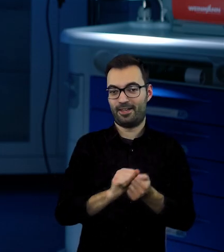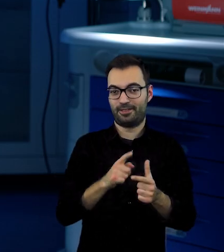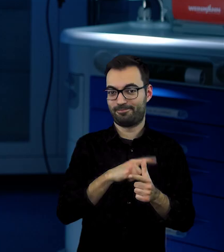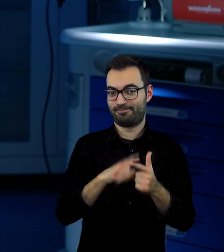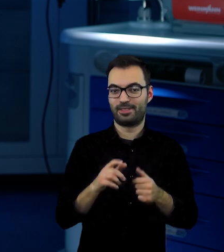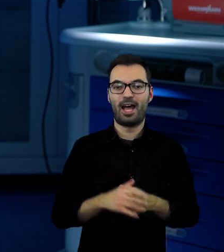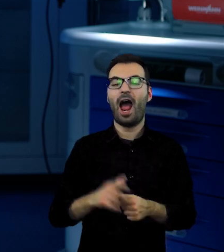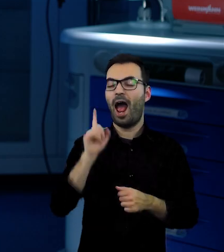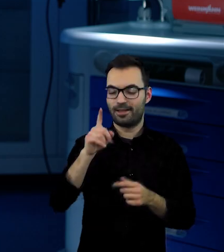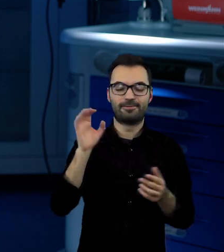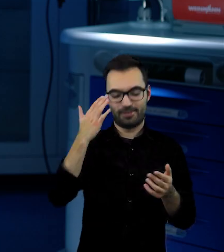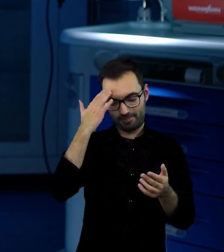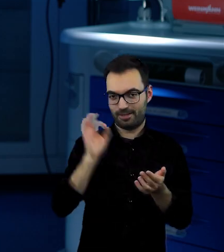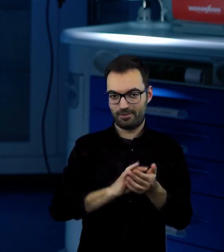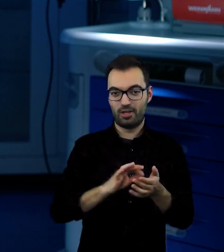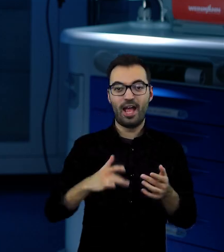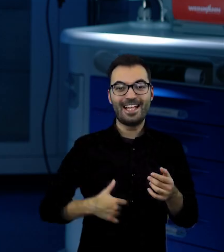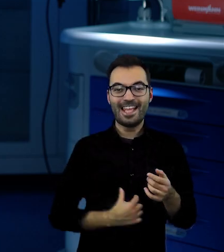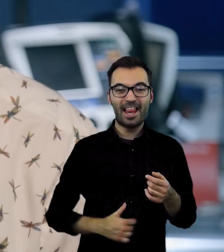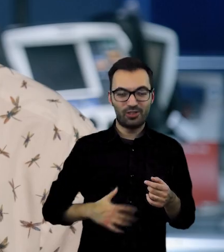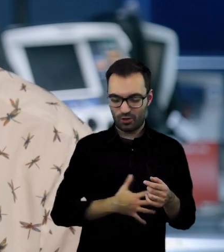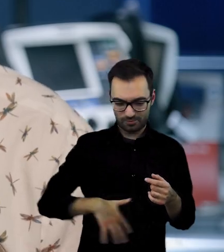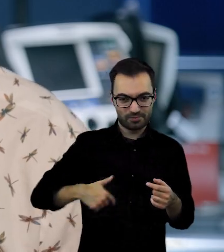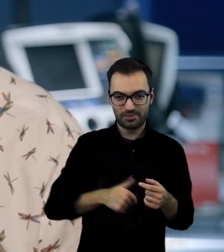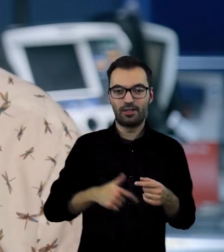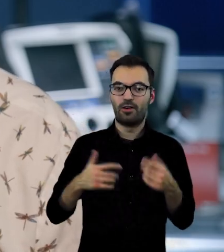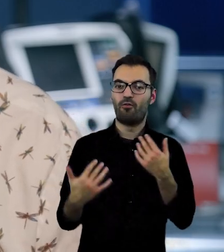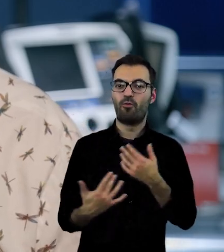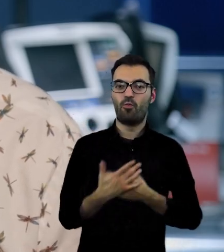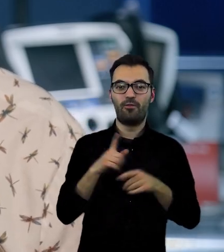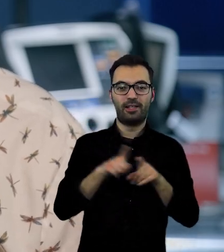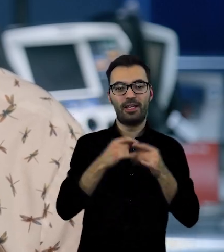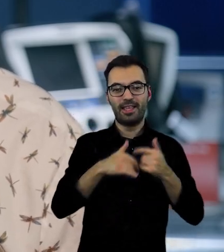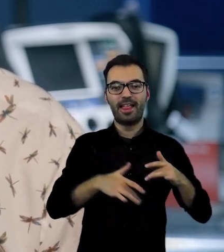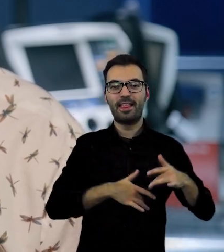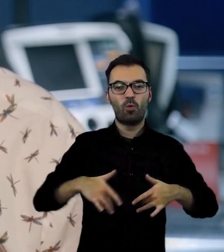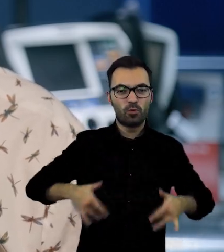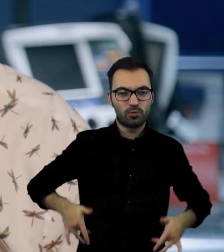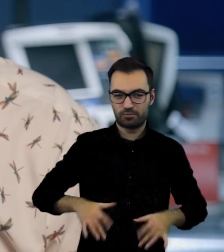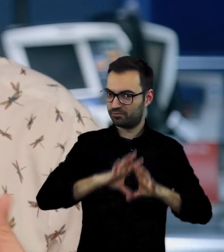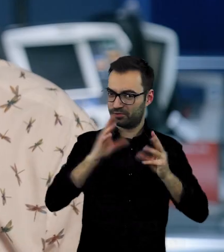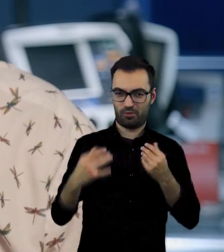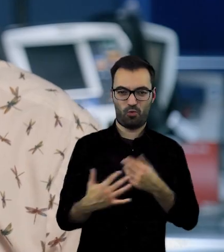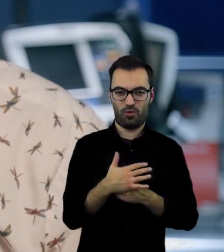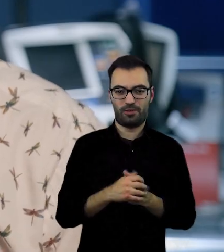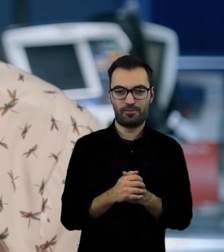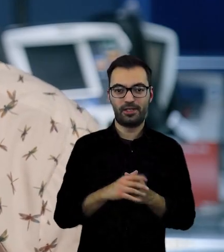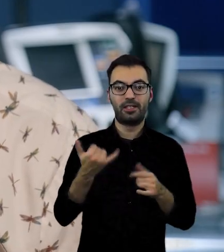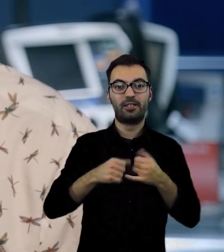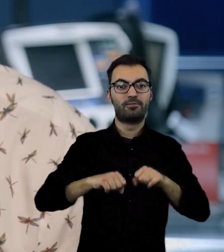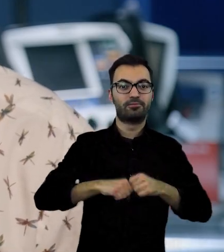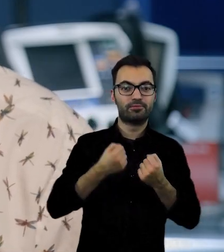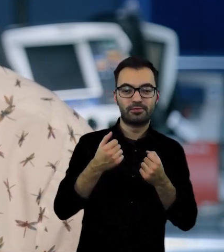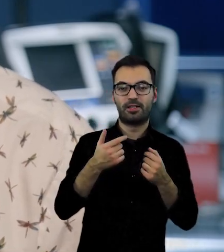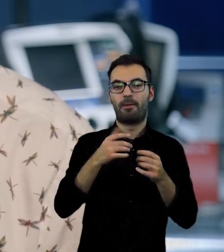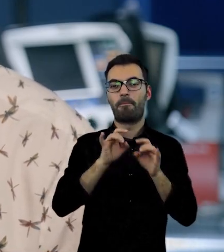by powiedzieć, że w myślenie i trawienie. Nie ma jednak wątpliwości, że to, co dzieje się w jelitach, wpływa na działanie